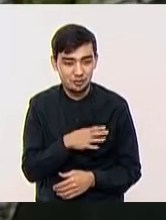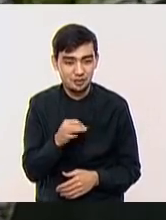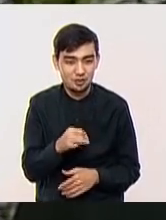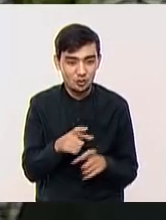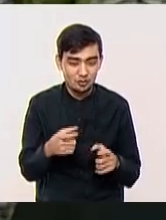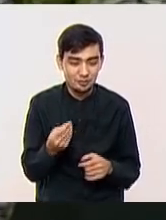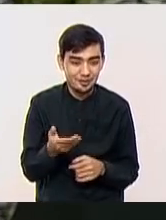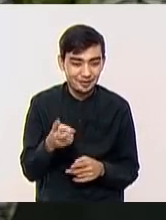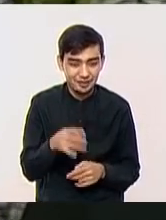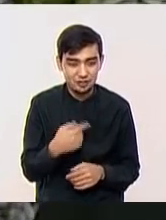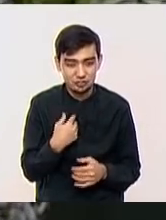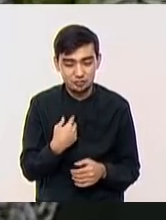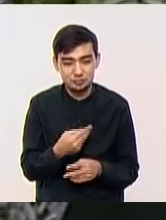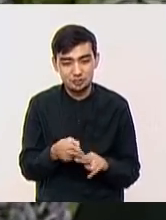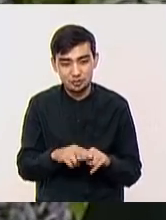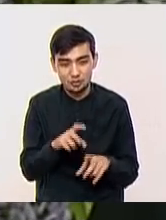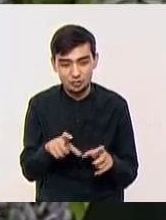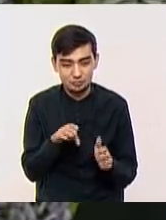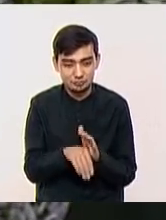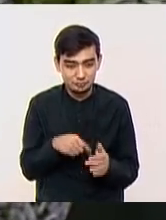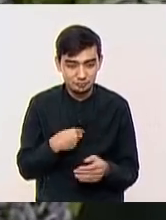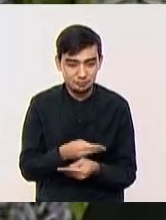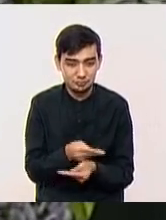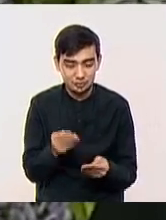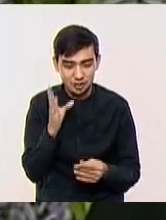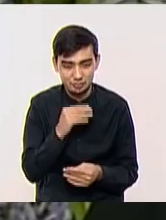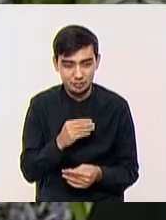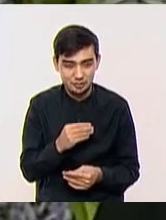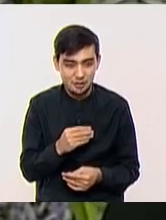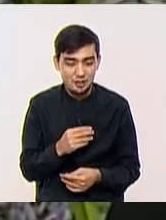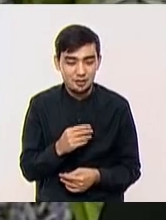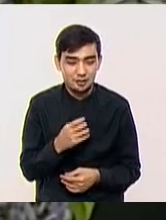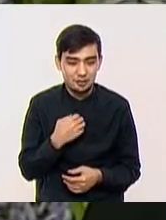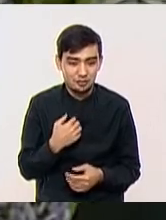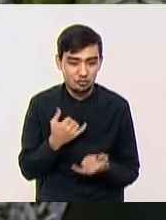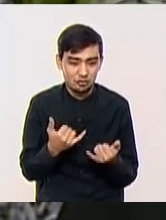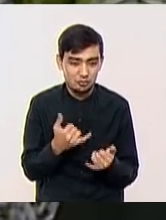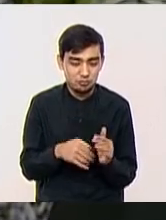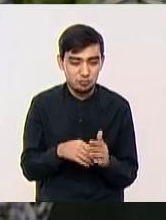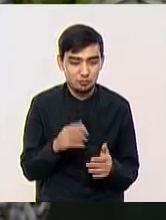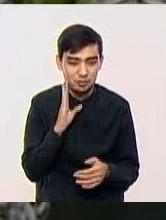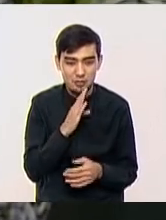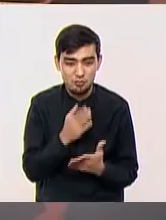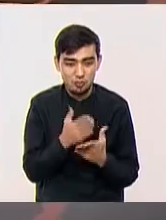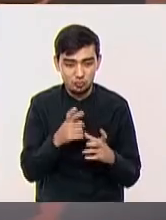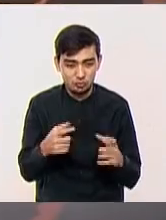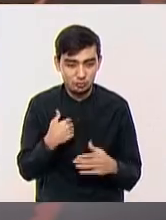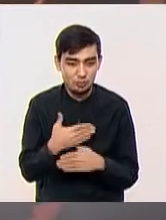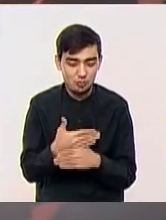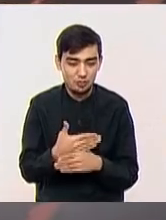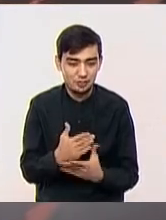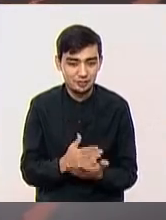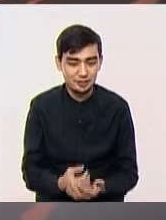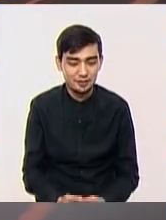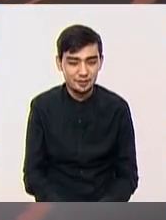алушылардан емес, енді берушілерден жаңасын қатарына кірдім. Шынын айтсам, қазір енді мен барлық аналарға көмектесем. Сонымен